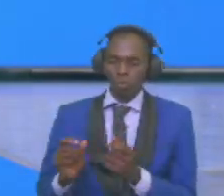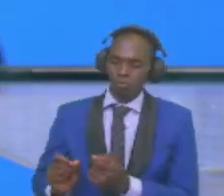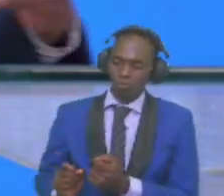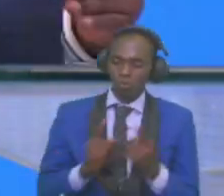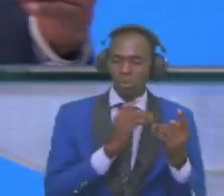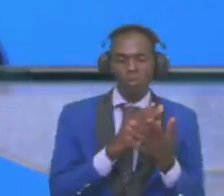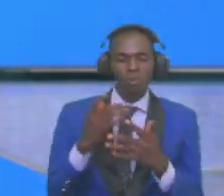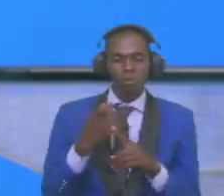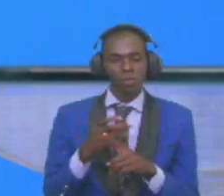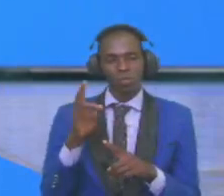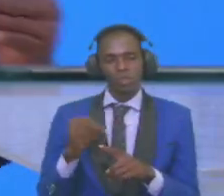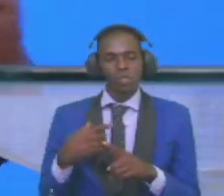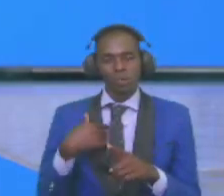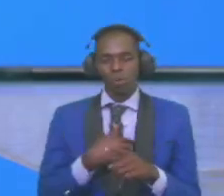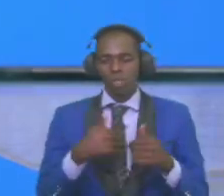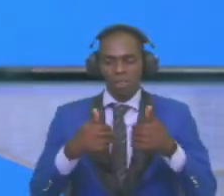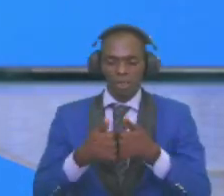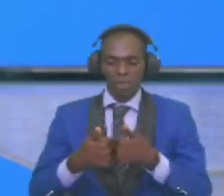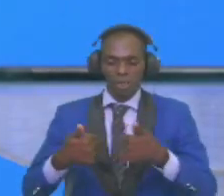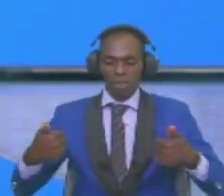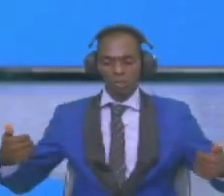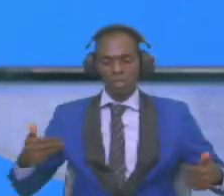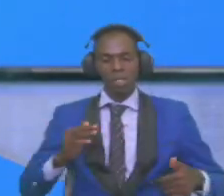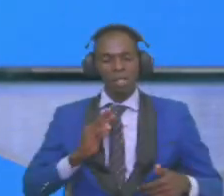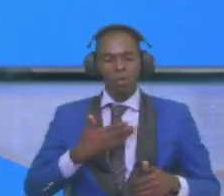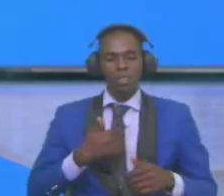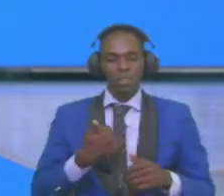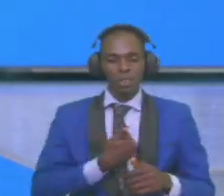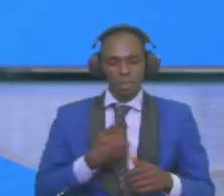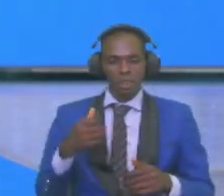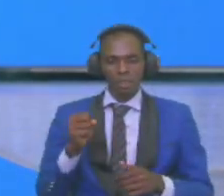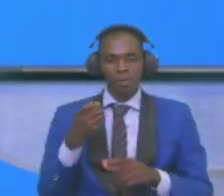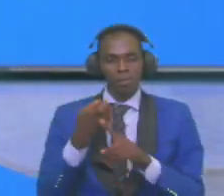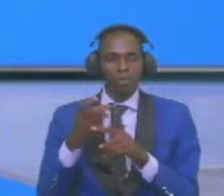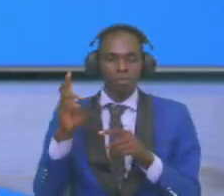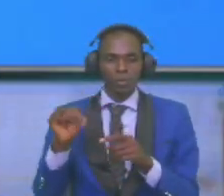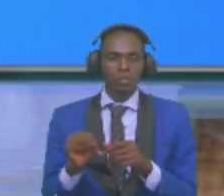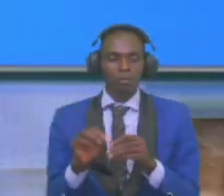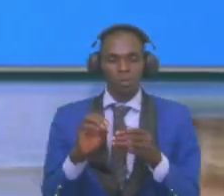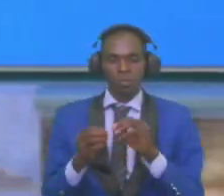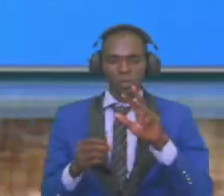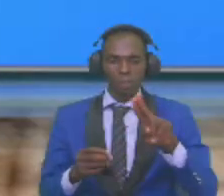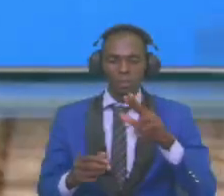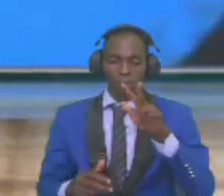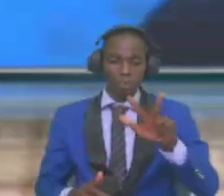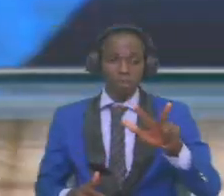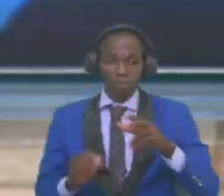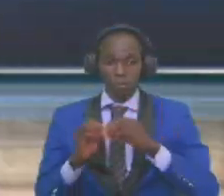cela et nous nous détachons de quelque chose numéro